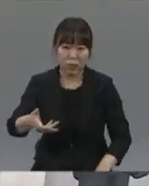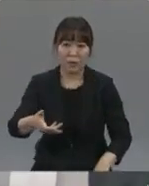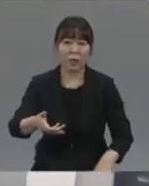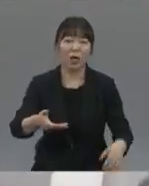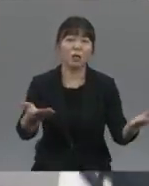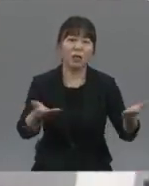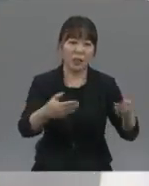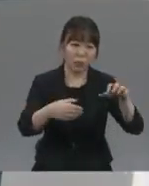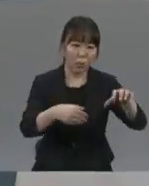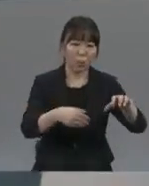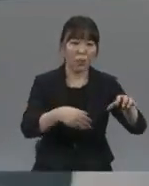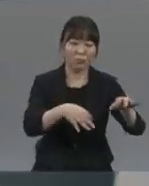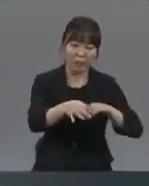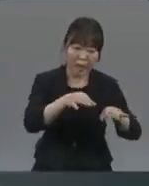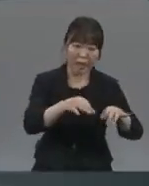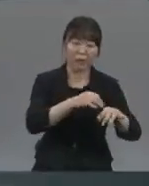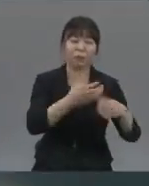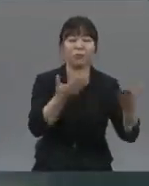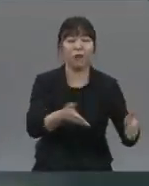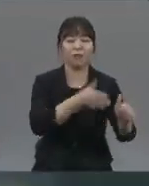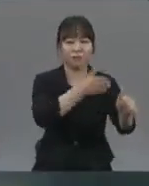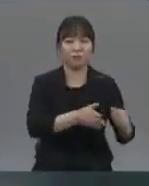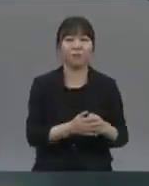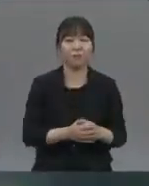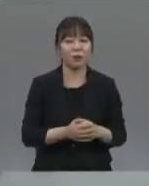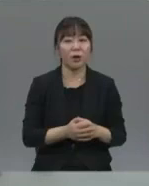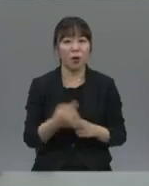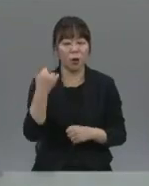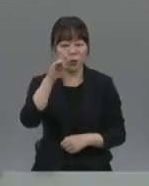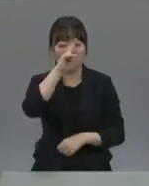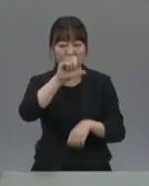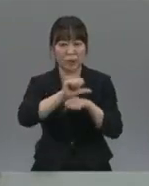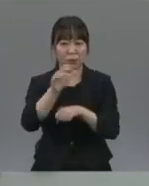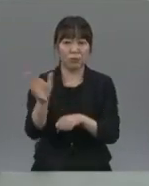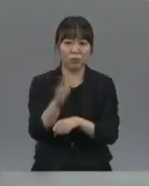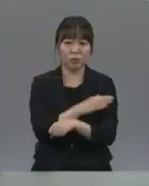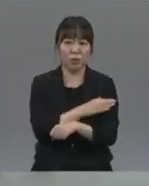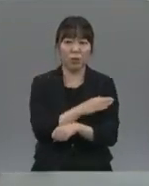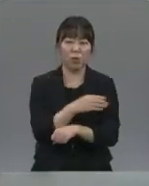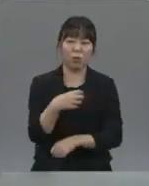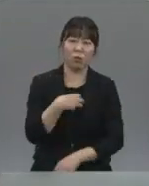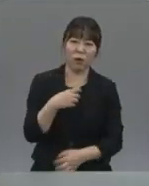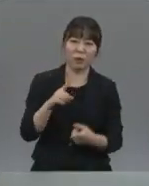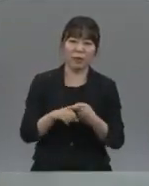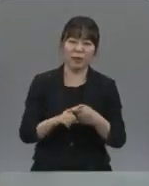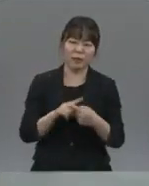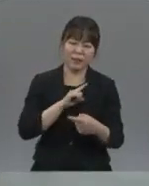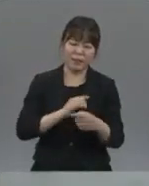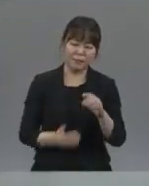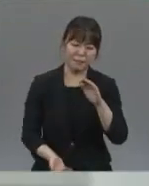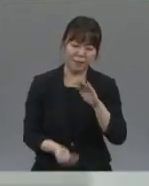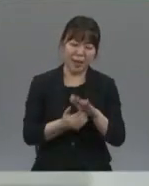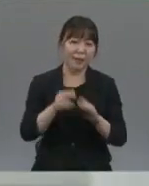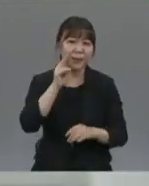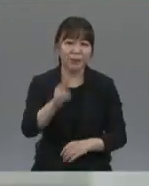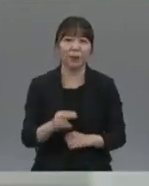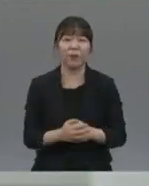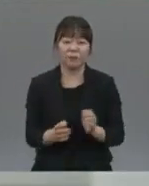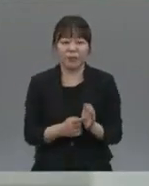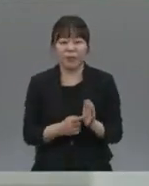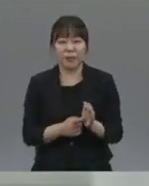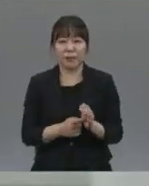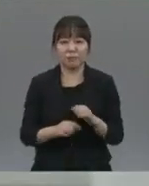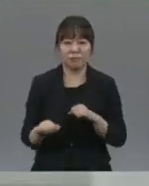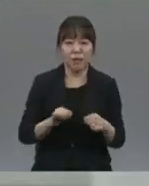un souterrain situé près des côtes de fermer les portes de leur boutique depuis hier 17h l'alerte de crise est à son maximale et le niveau de réponse